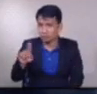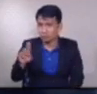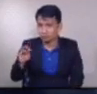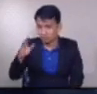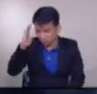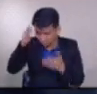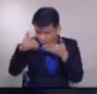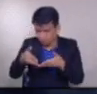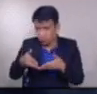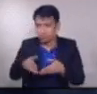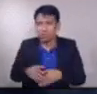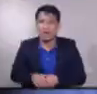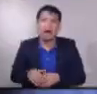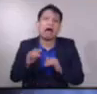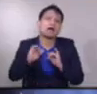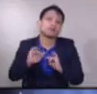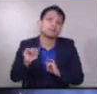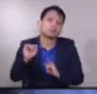po ang aking baseline. So